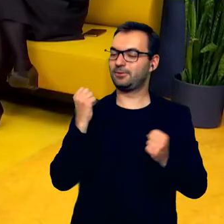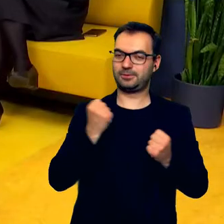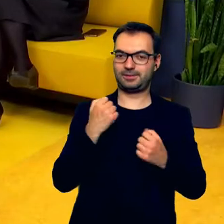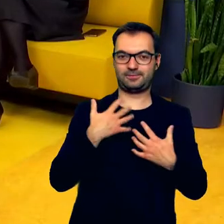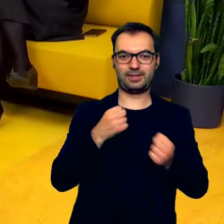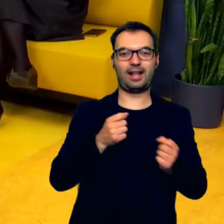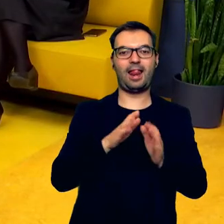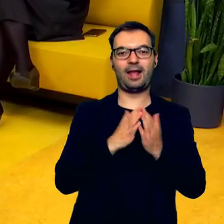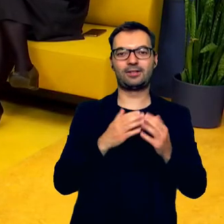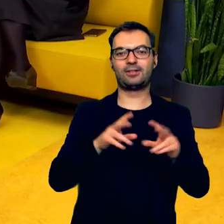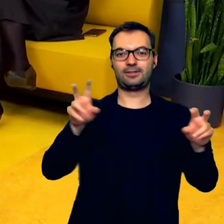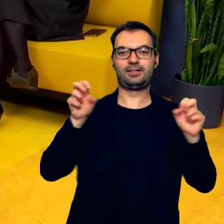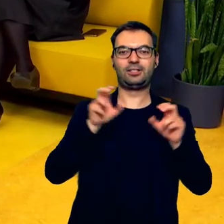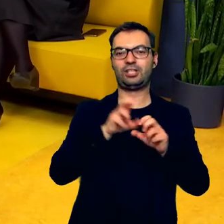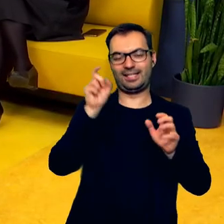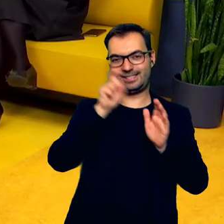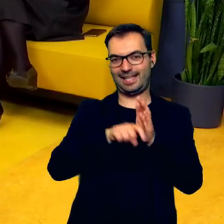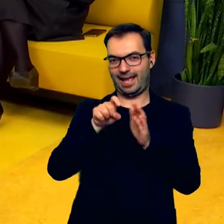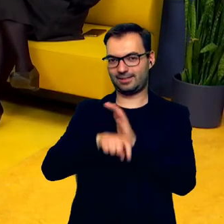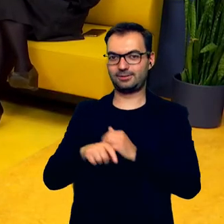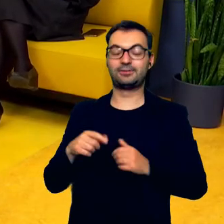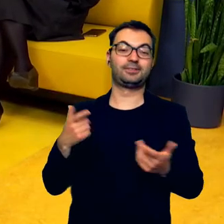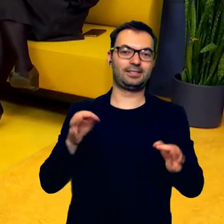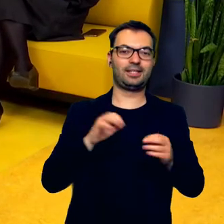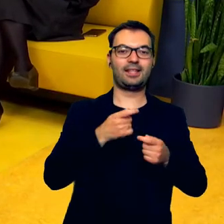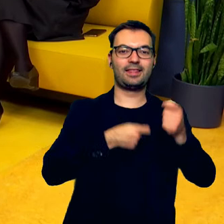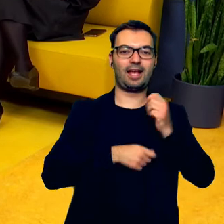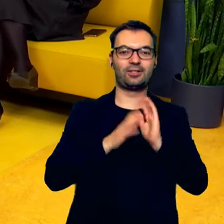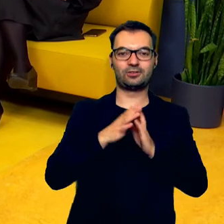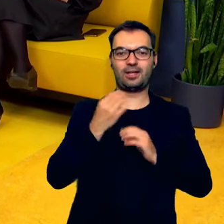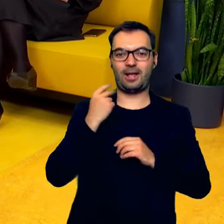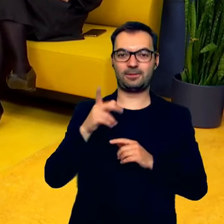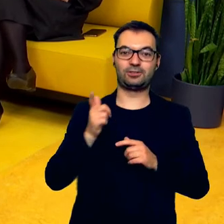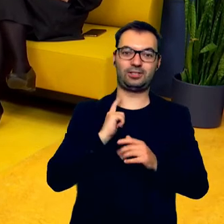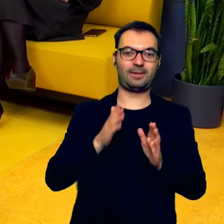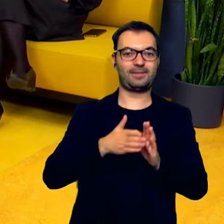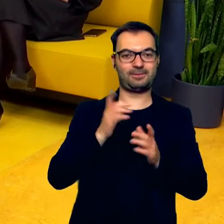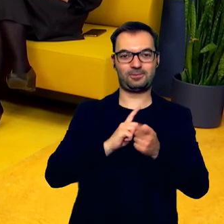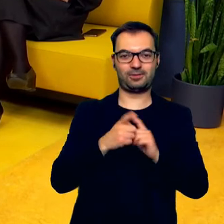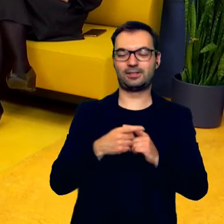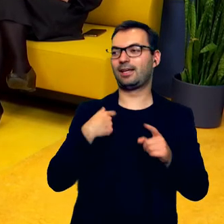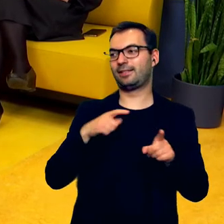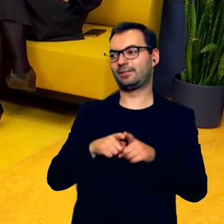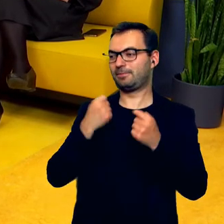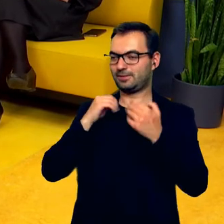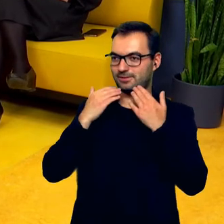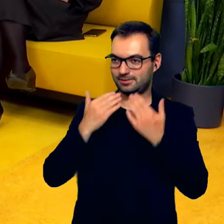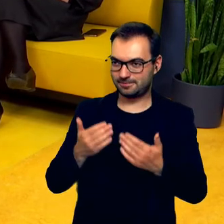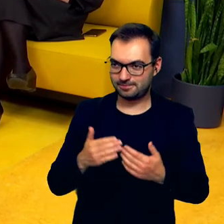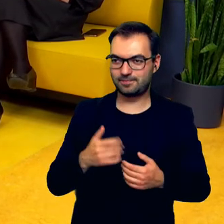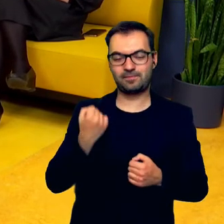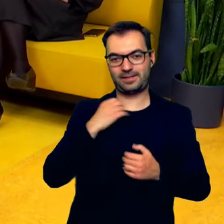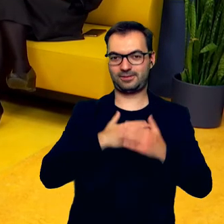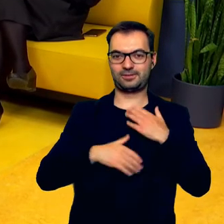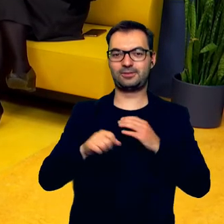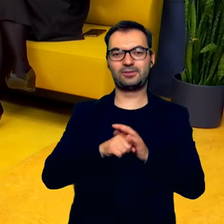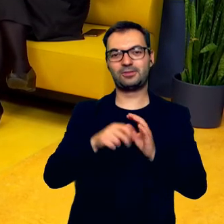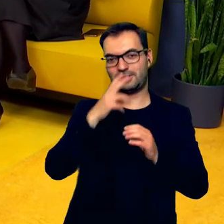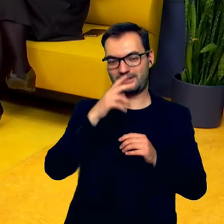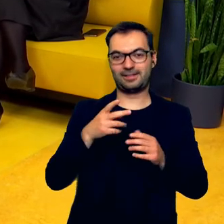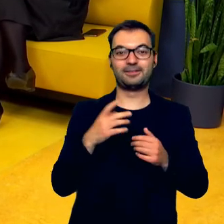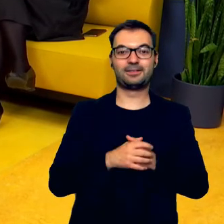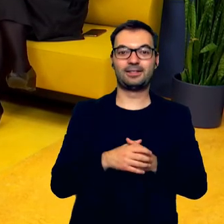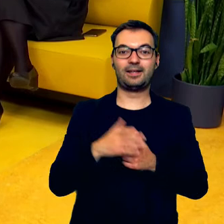lektury. Czas zdrajców, Marek Krajewski, na targach książki Empiku. Czekam na kolejne spotkanie. Ja również. Bardzo pani dziękuję. Było mi bardzo miło. Do zobaczenia